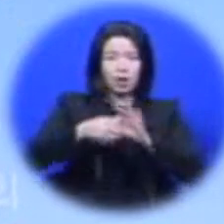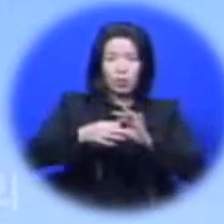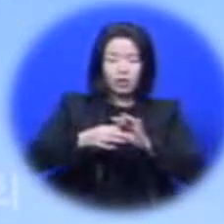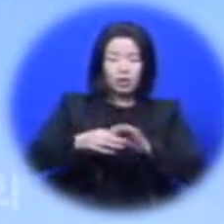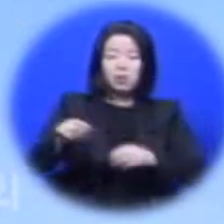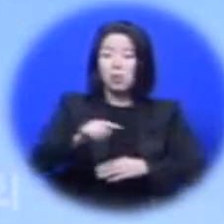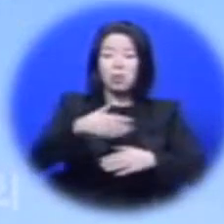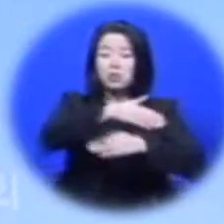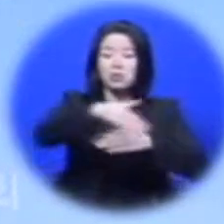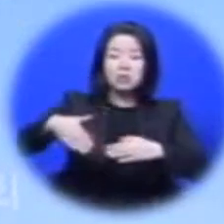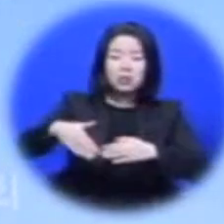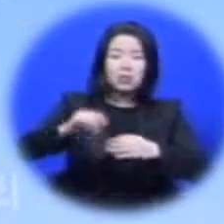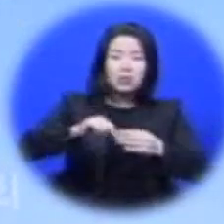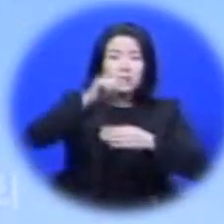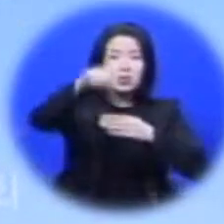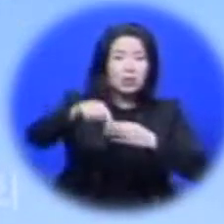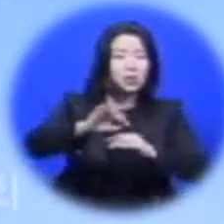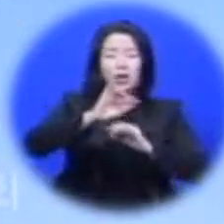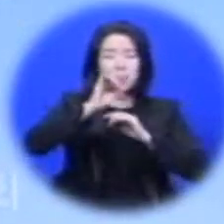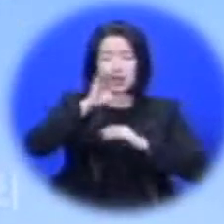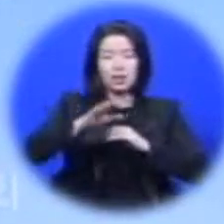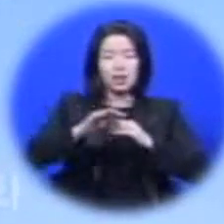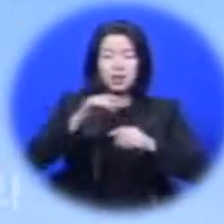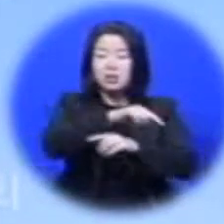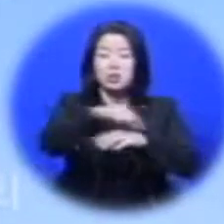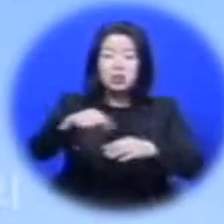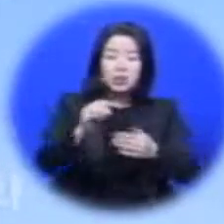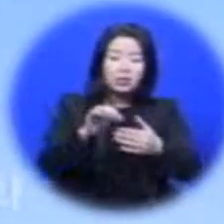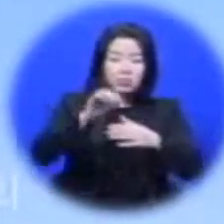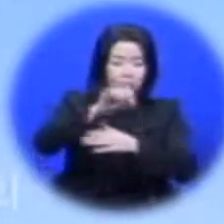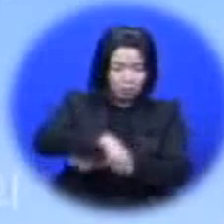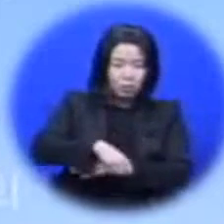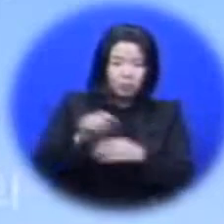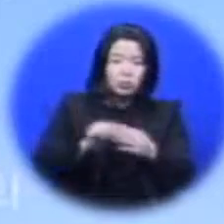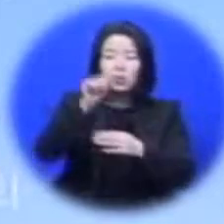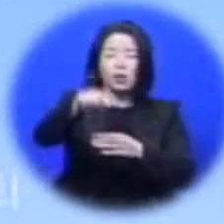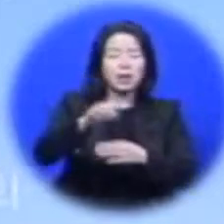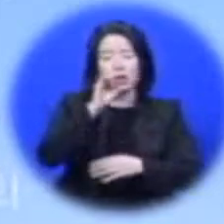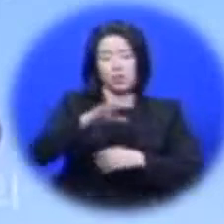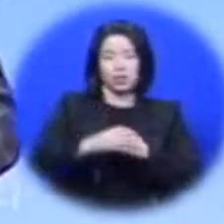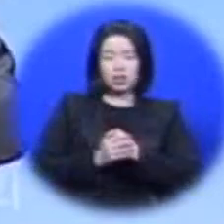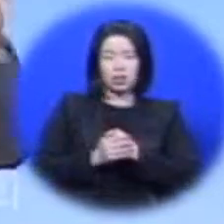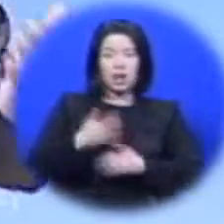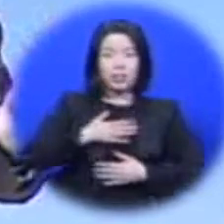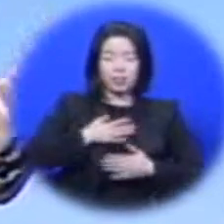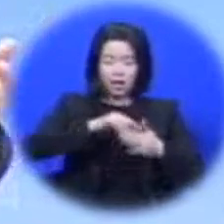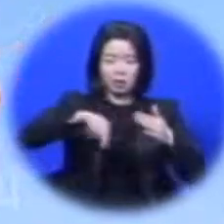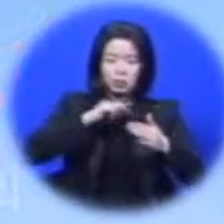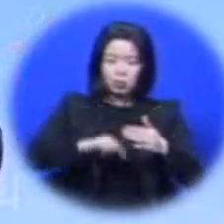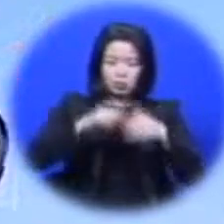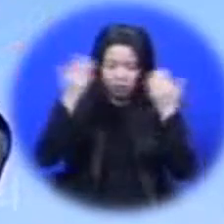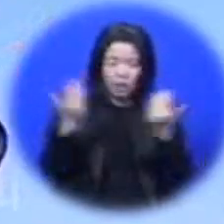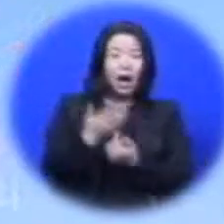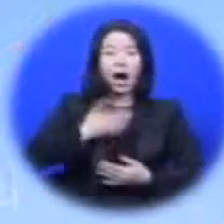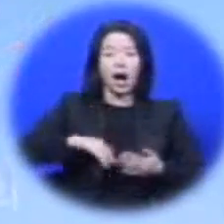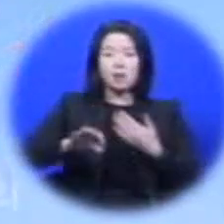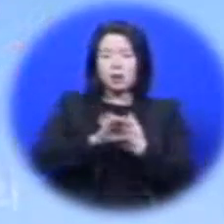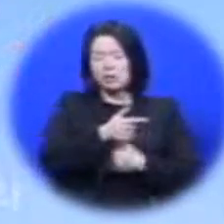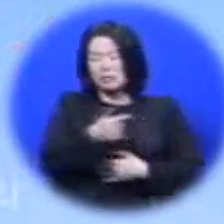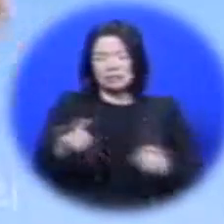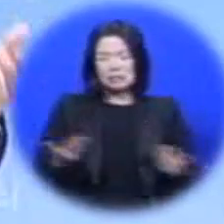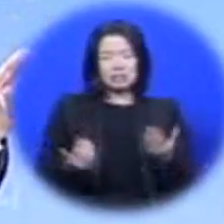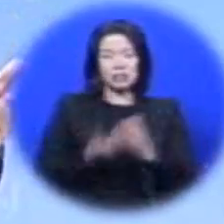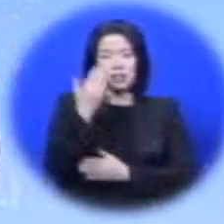어느 선까지는 이제 허락하지만 그 이상은 들어오면 안 돼요. 내 속을 다 알면 큰일 나요. 내